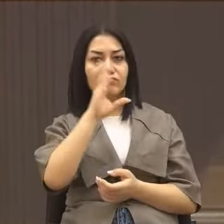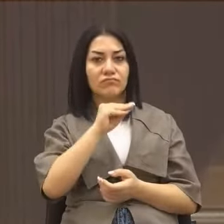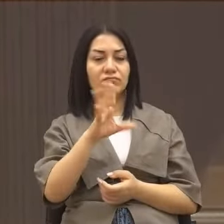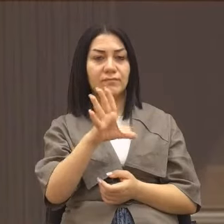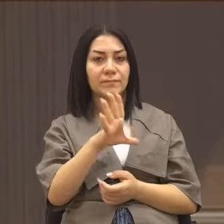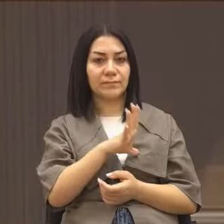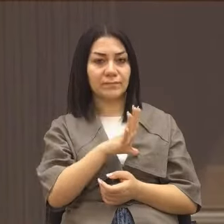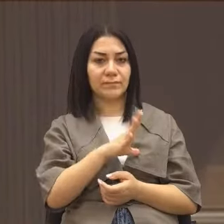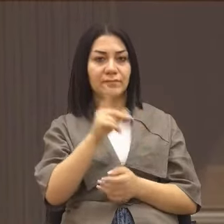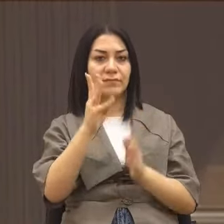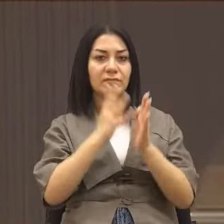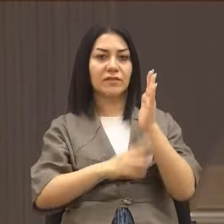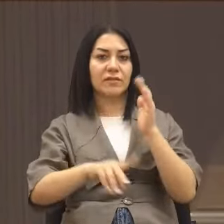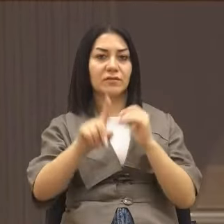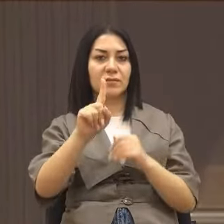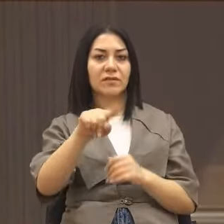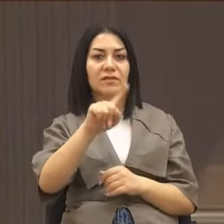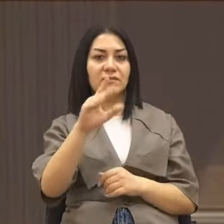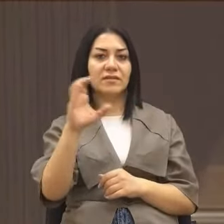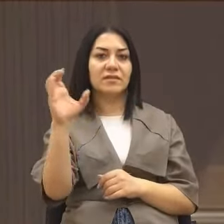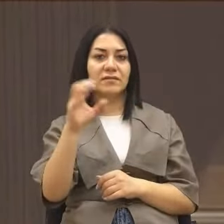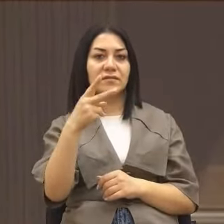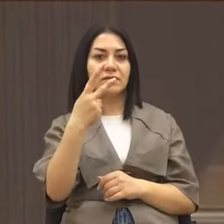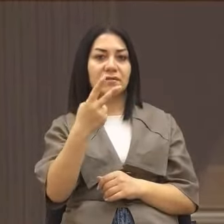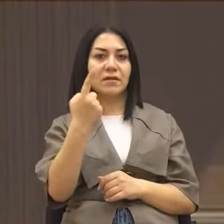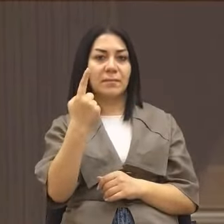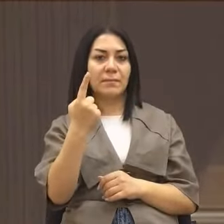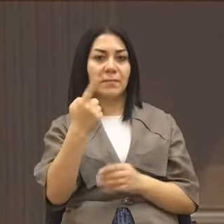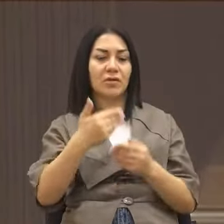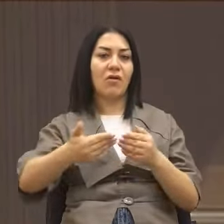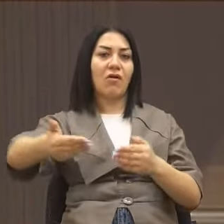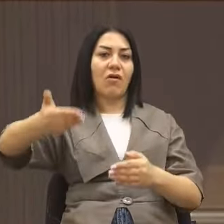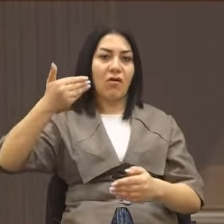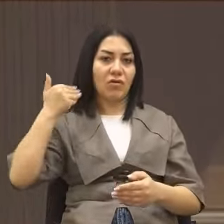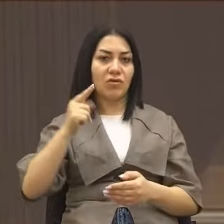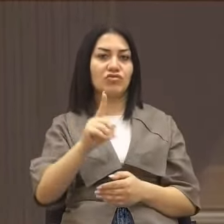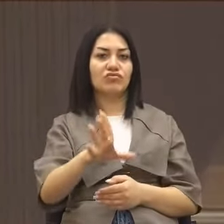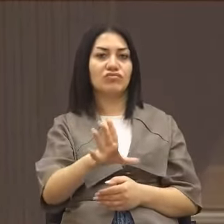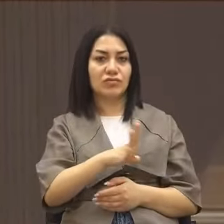հեռավոր 91 թվականի սեպտեմբերի 21-ից առաջ։